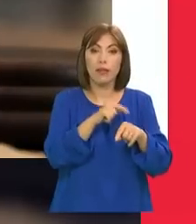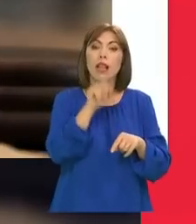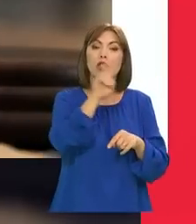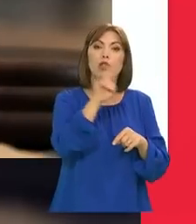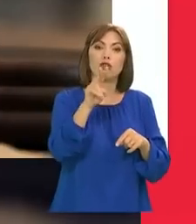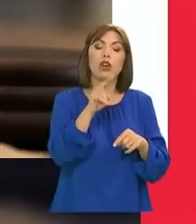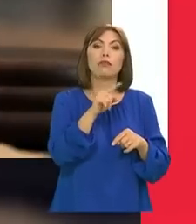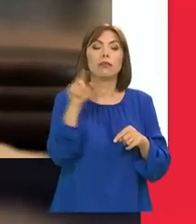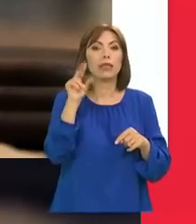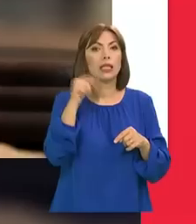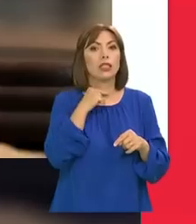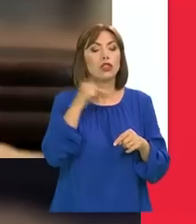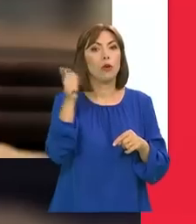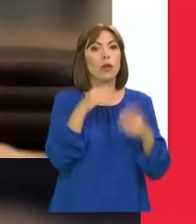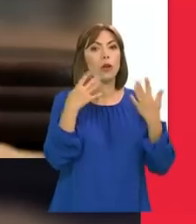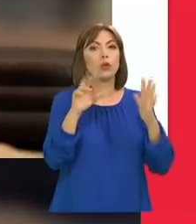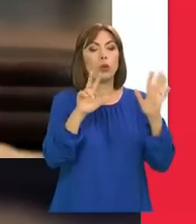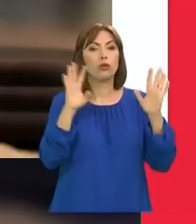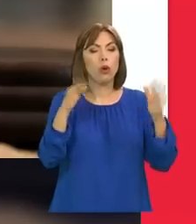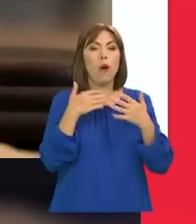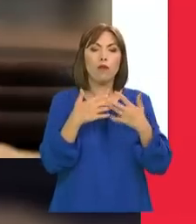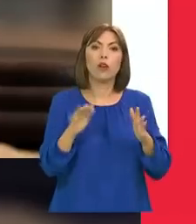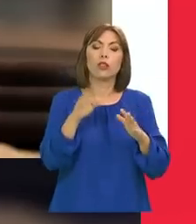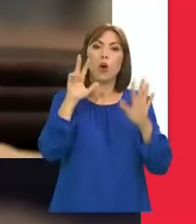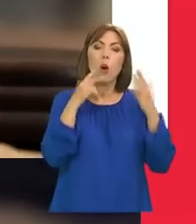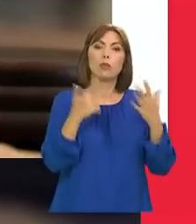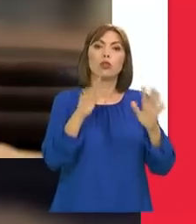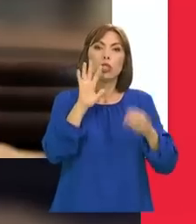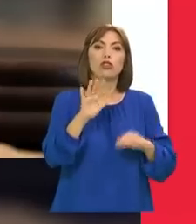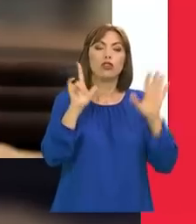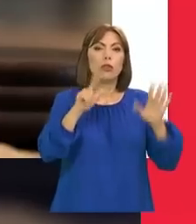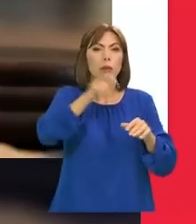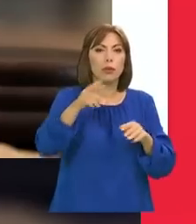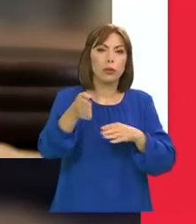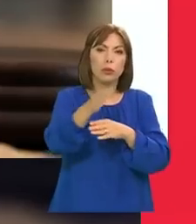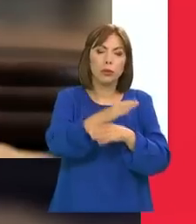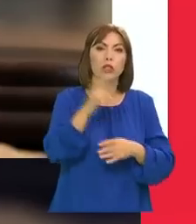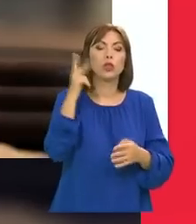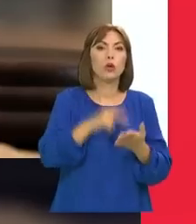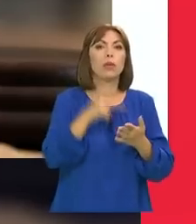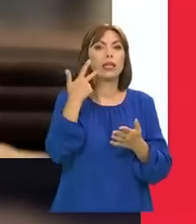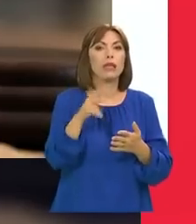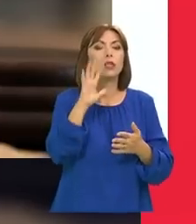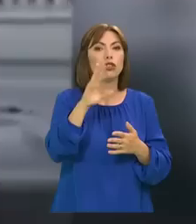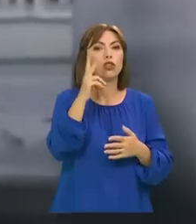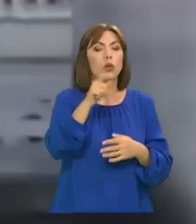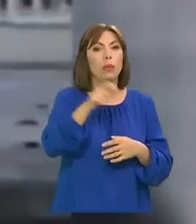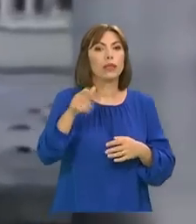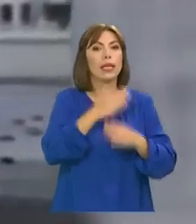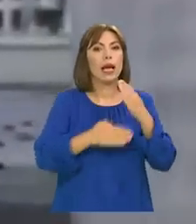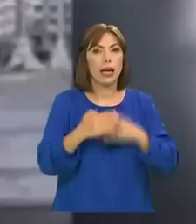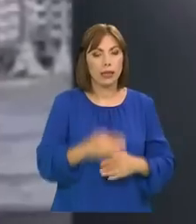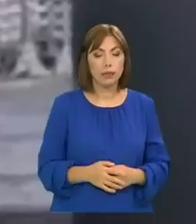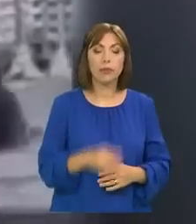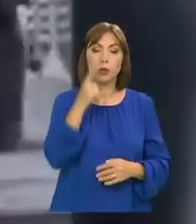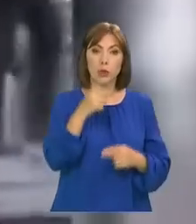22-30 decembrie 1989, au survenit 857 de decese și 2382 de răniri de persoane. Un